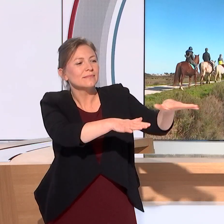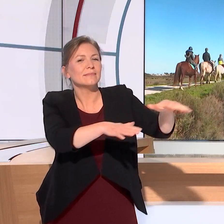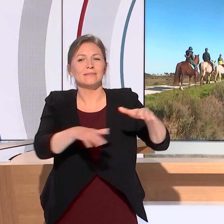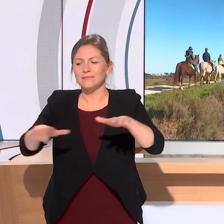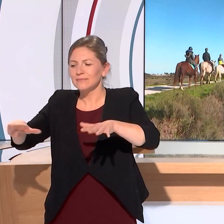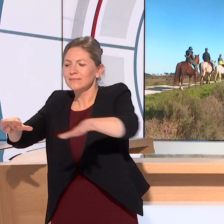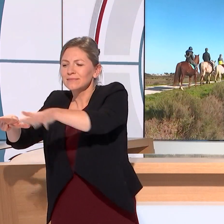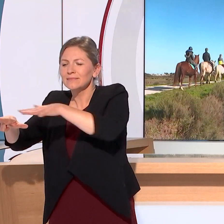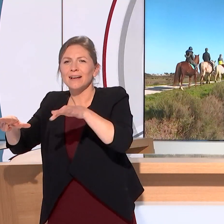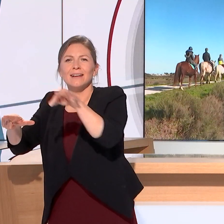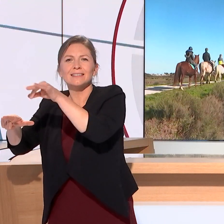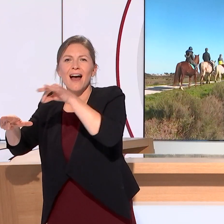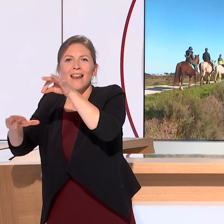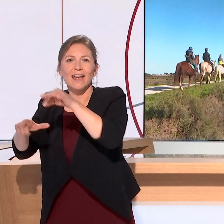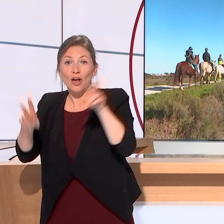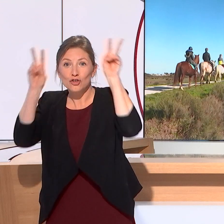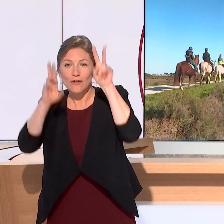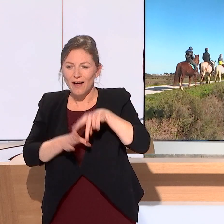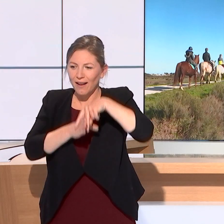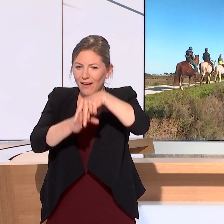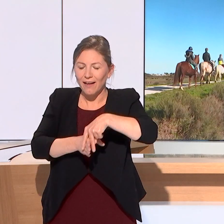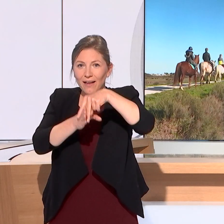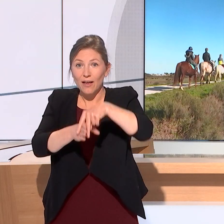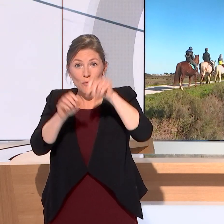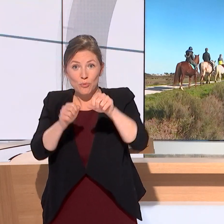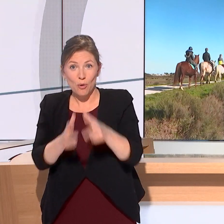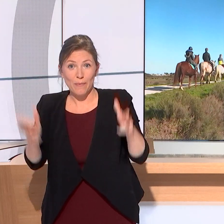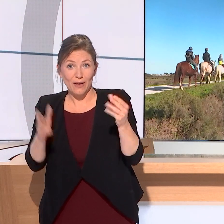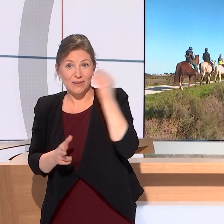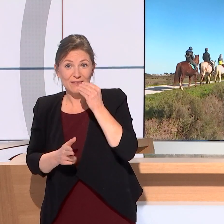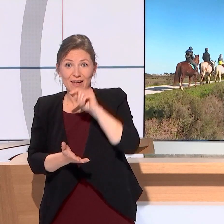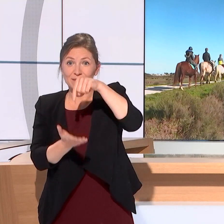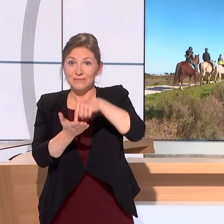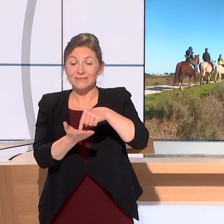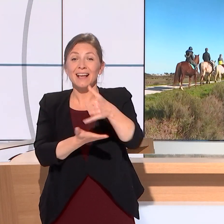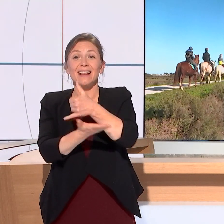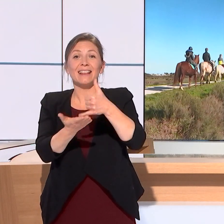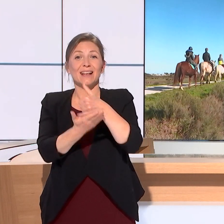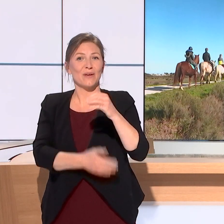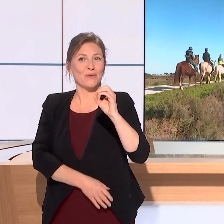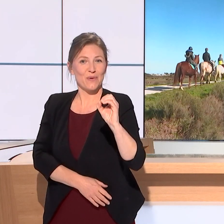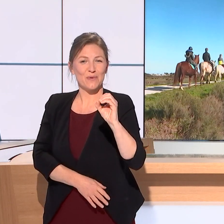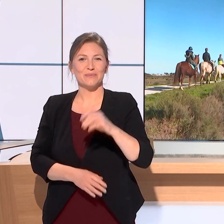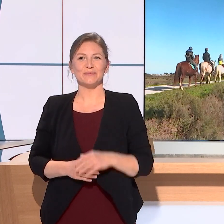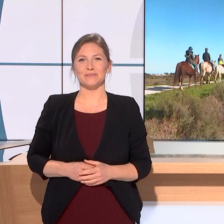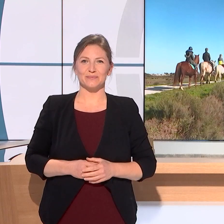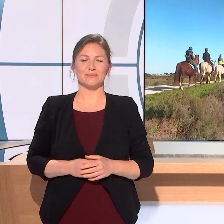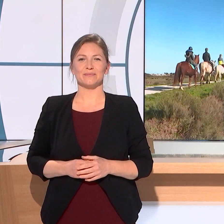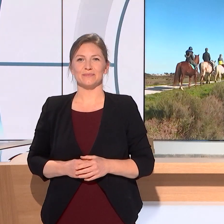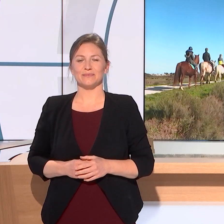Découvrir les plages et marais à cheval, c'est possible même en hiver sur l'île d'Oléron. Un bol d'air frais garanti.